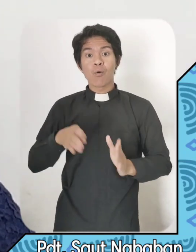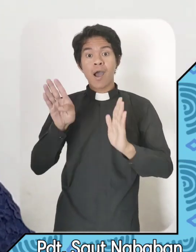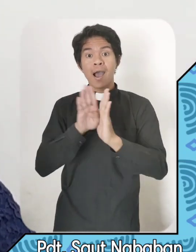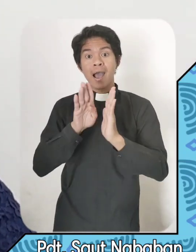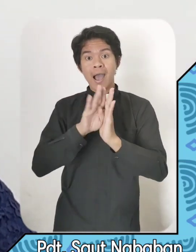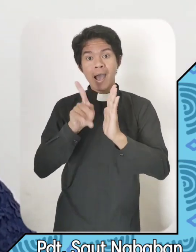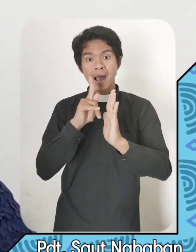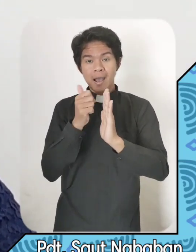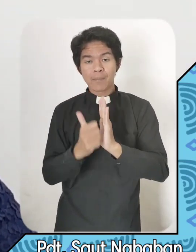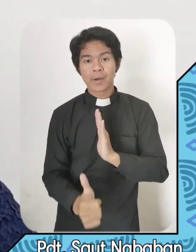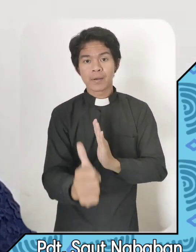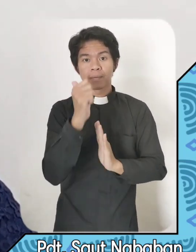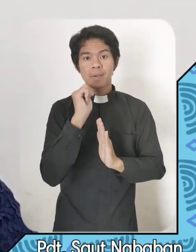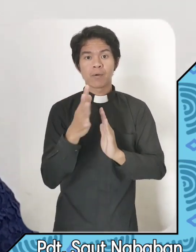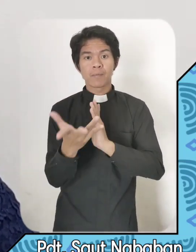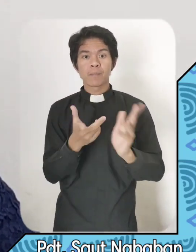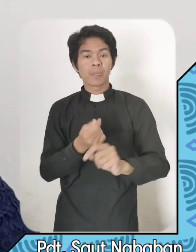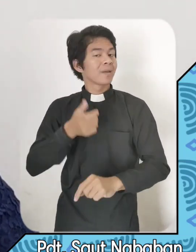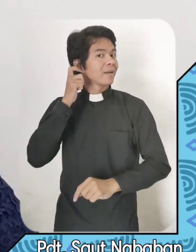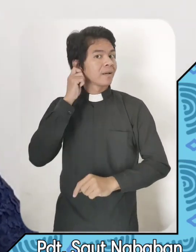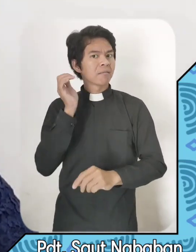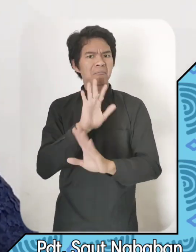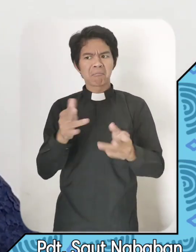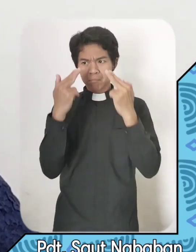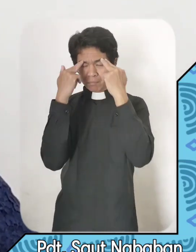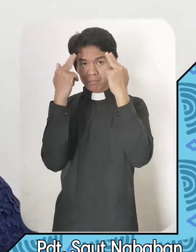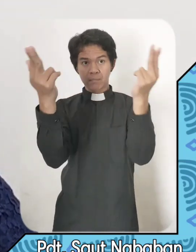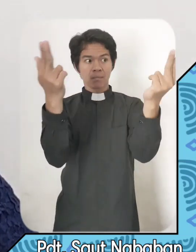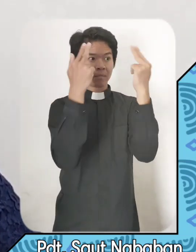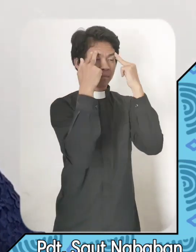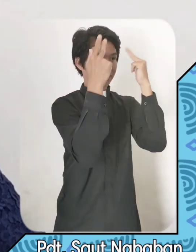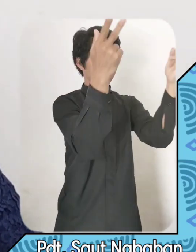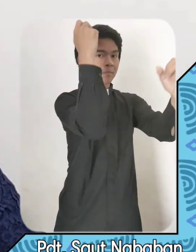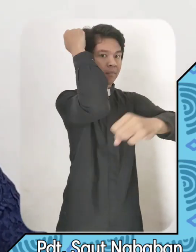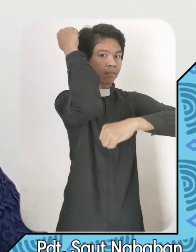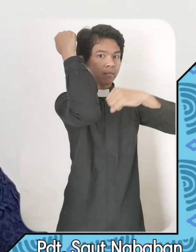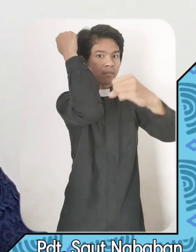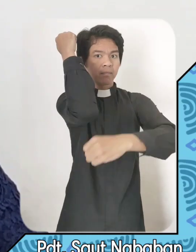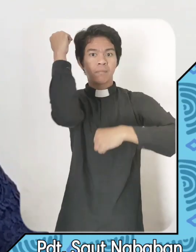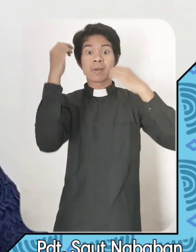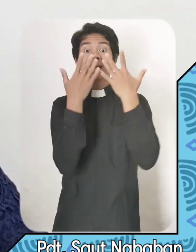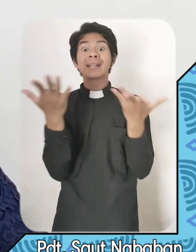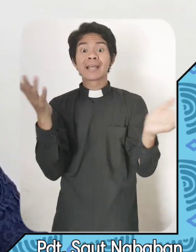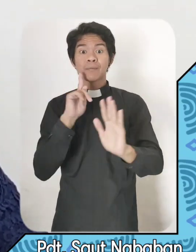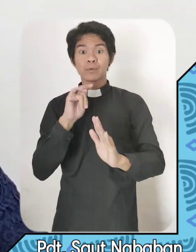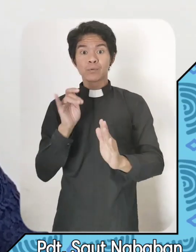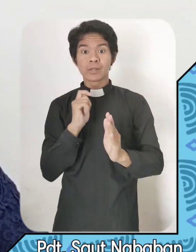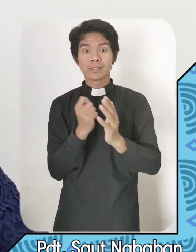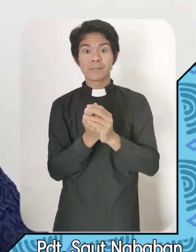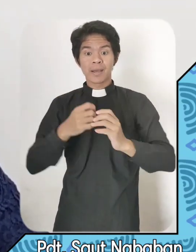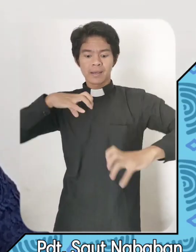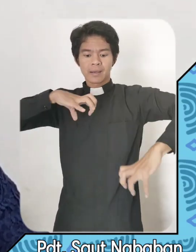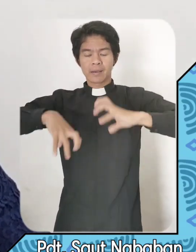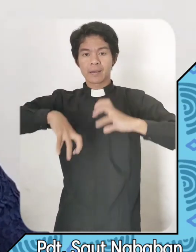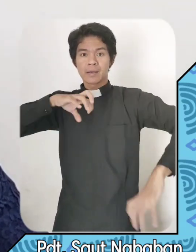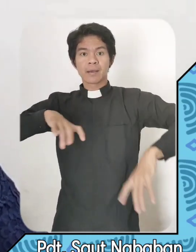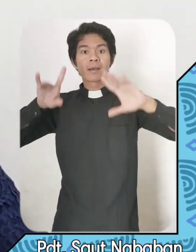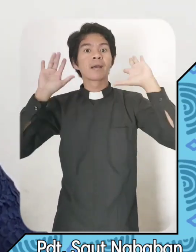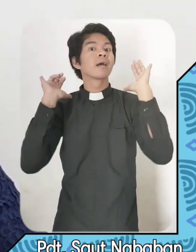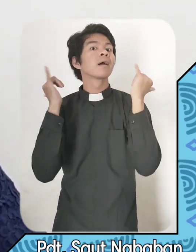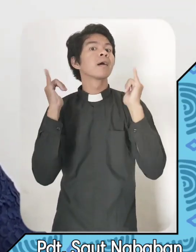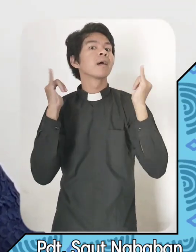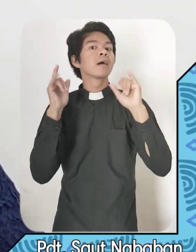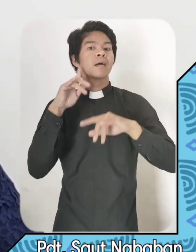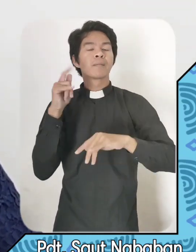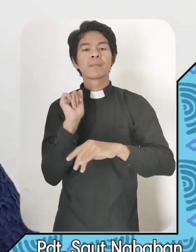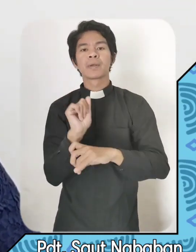kabar baik bahwa ternyata perempuan tidak hanya penonton tetapi juga sebagai pemain yang